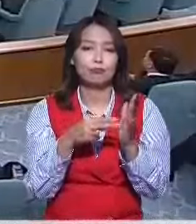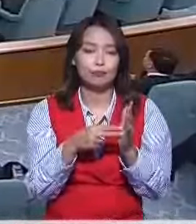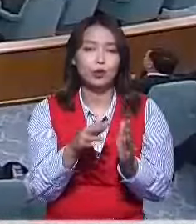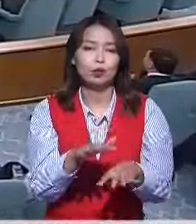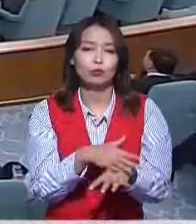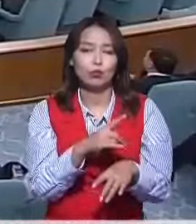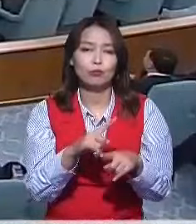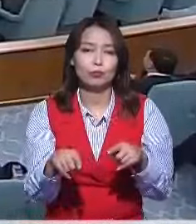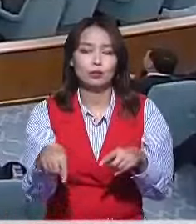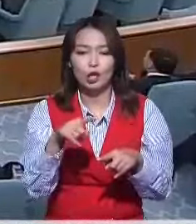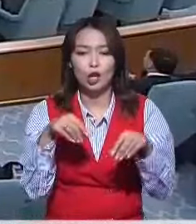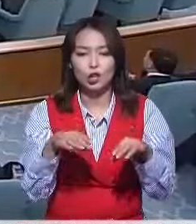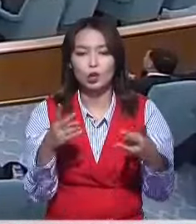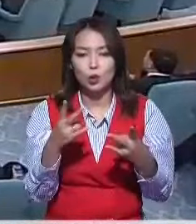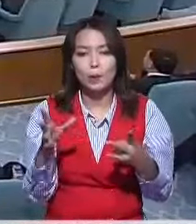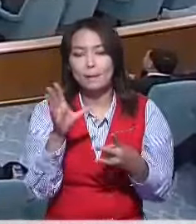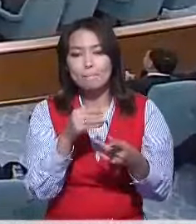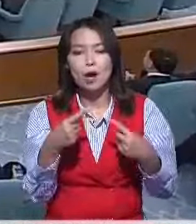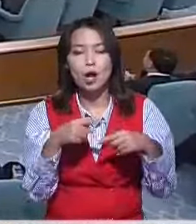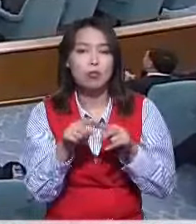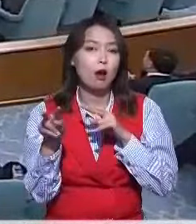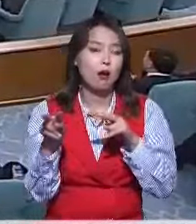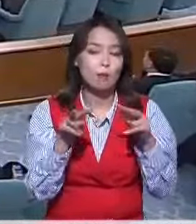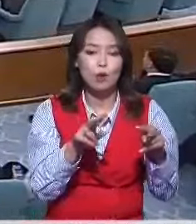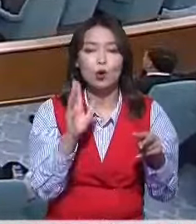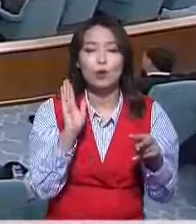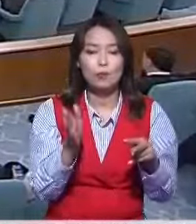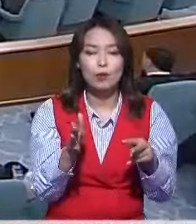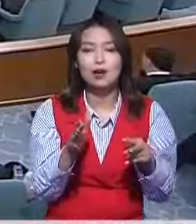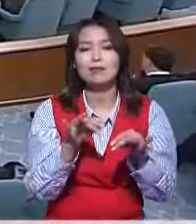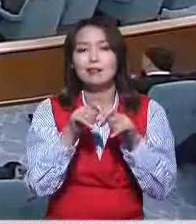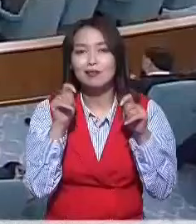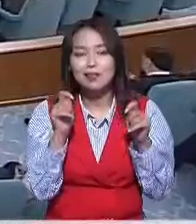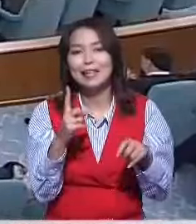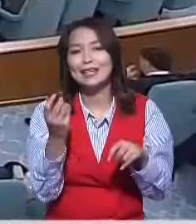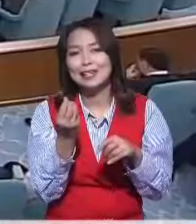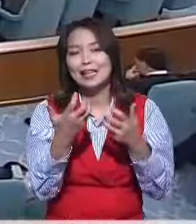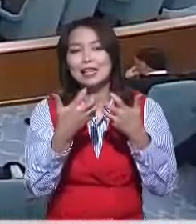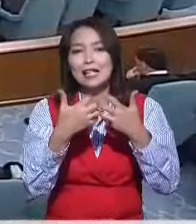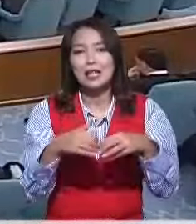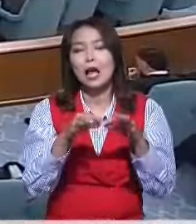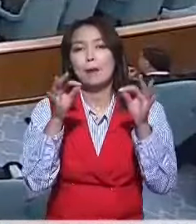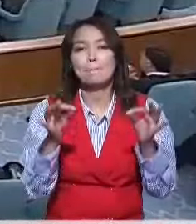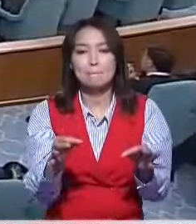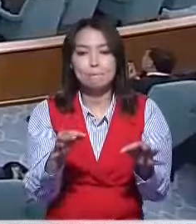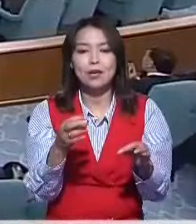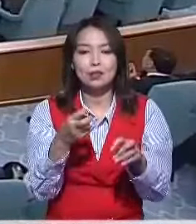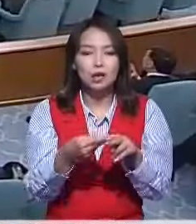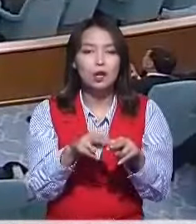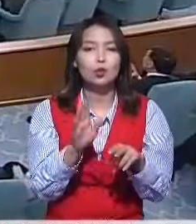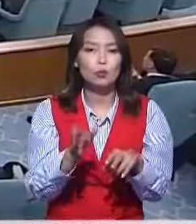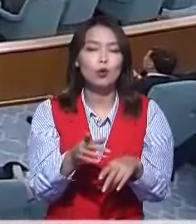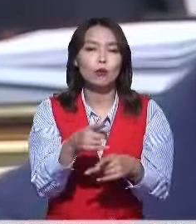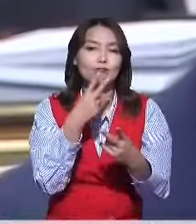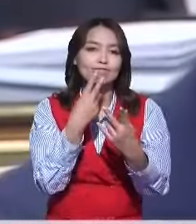решения. С целью усиления общественного контроля следует запустить единую цифровую платформу, на которой будет